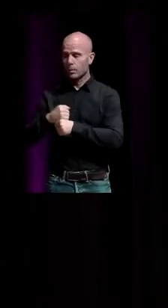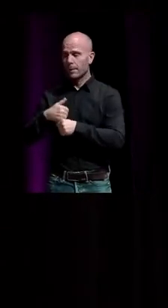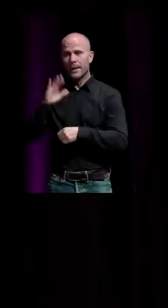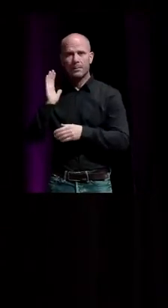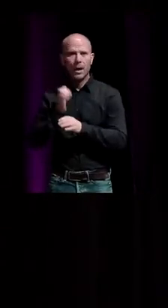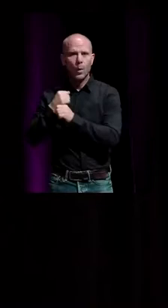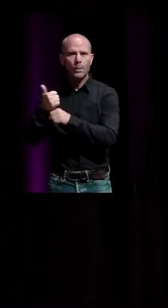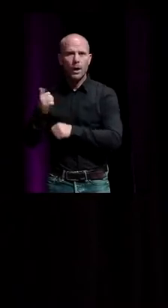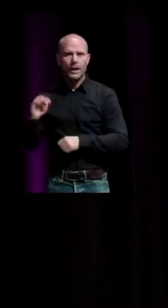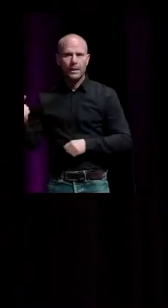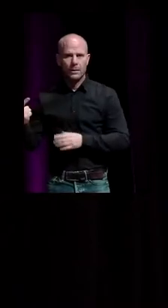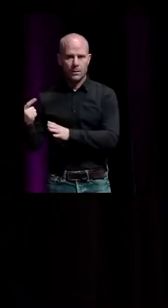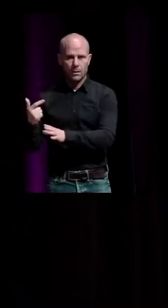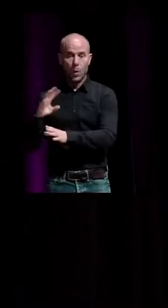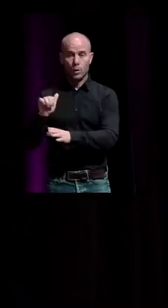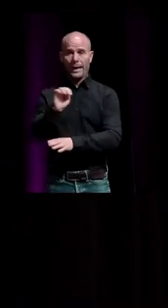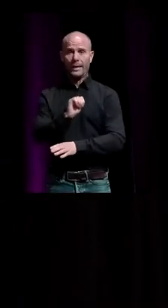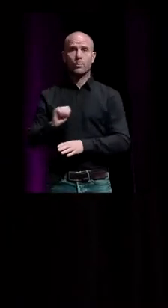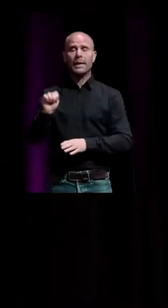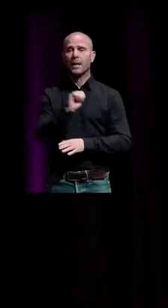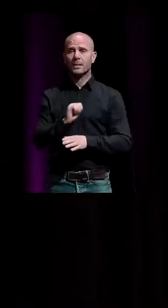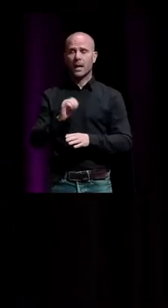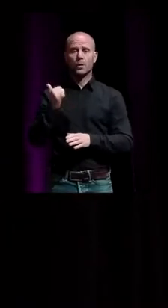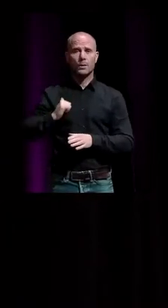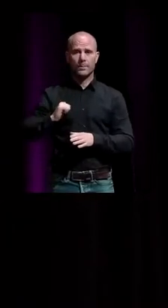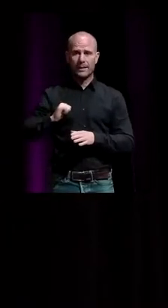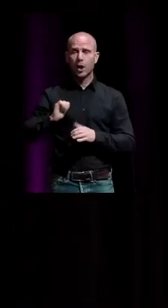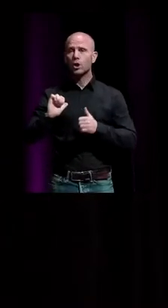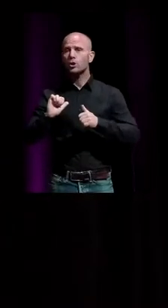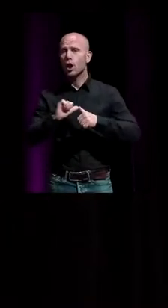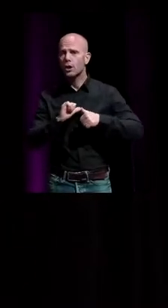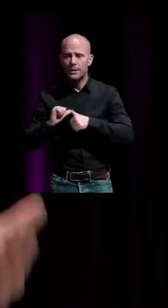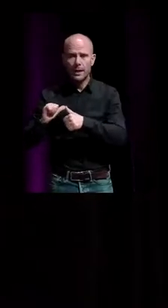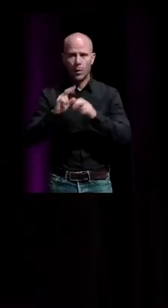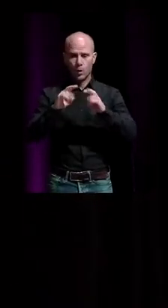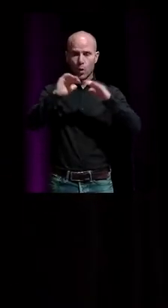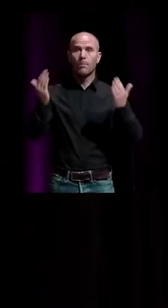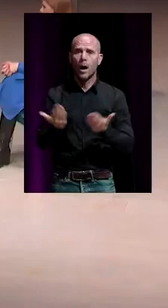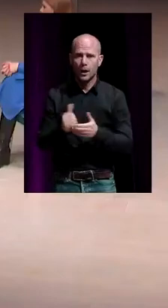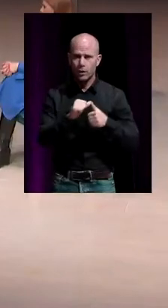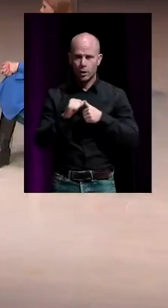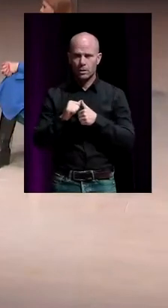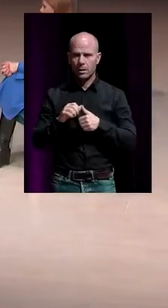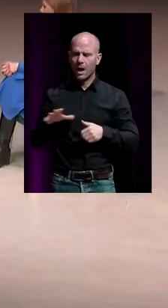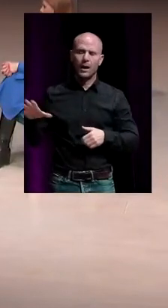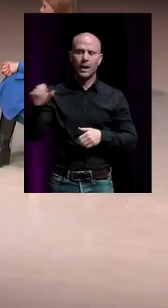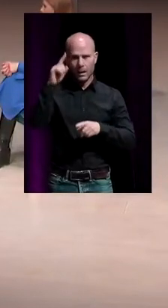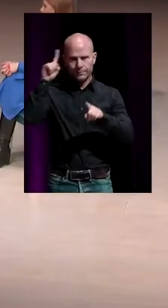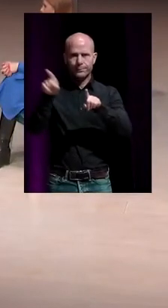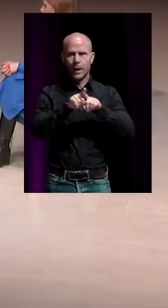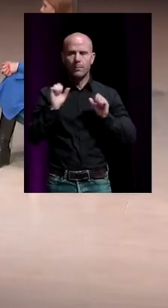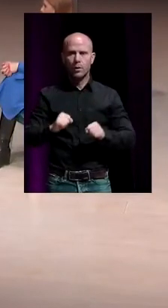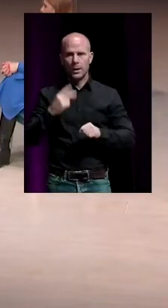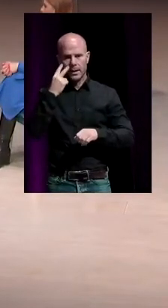hållbarhet, och den europeiska konsumentrörelsen och den globala konsumentrörelsen. Vi pratar om att allt mer så måste vi ta ett barn och